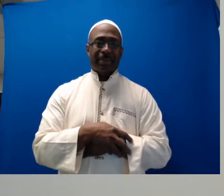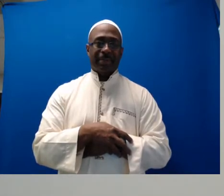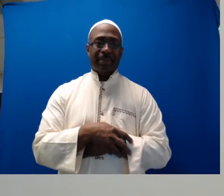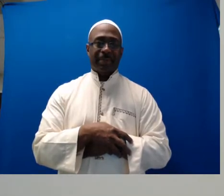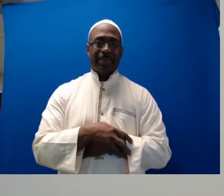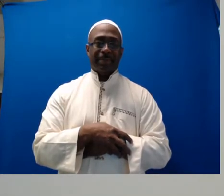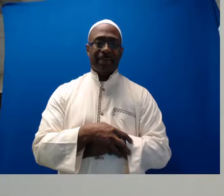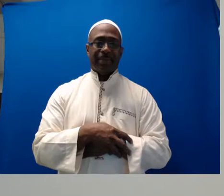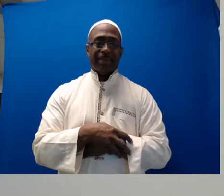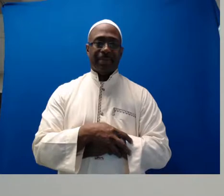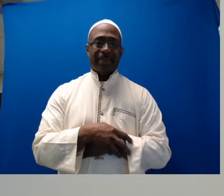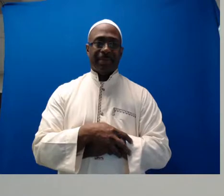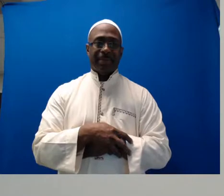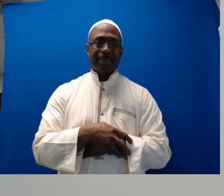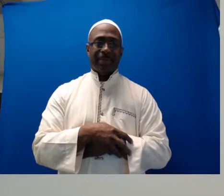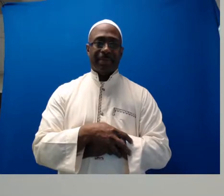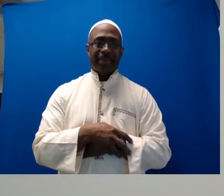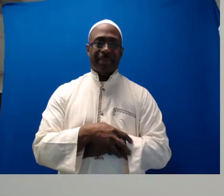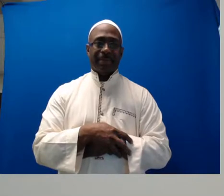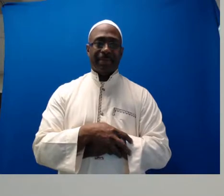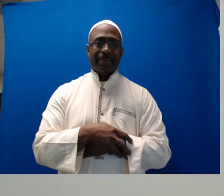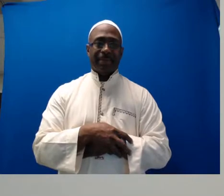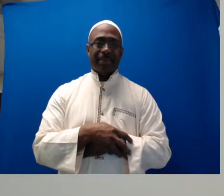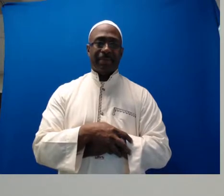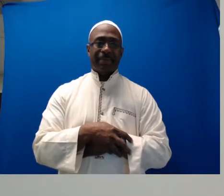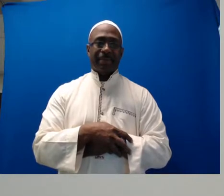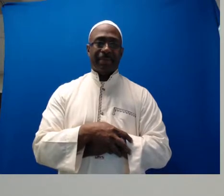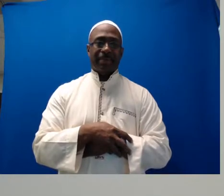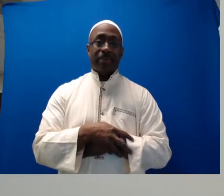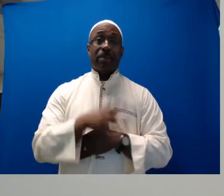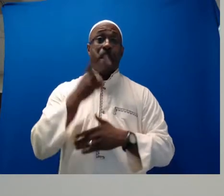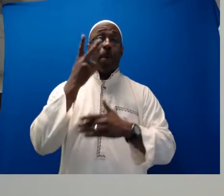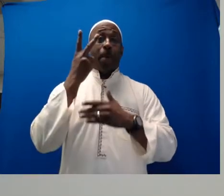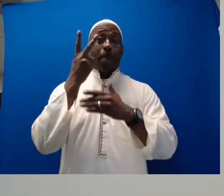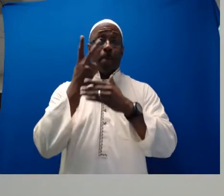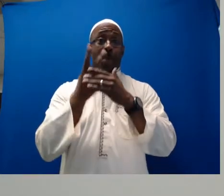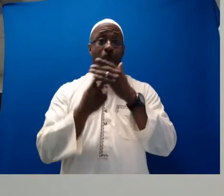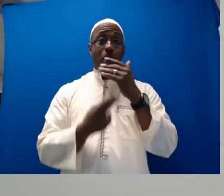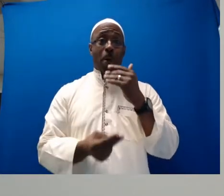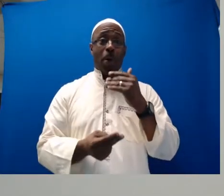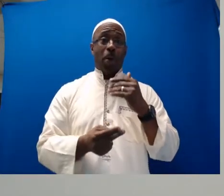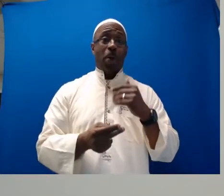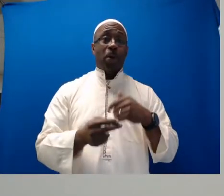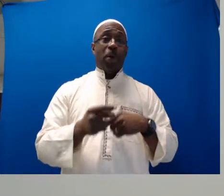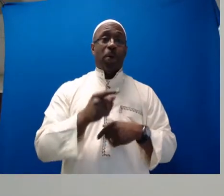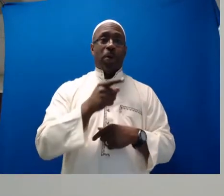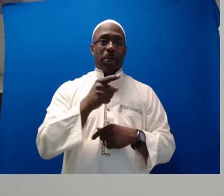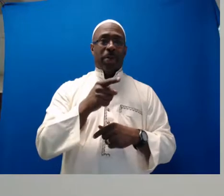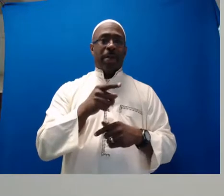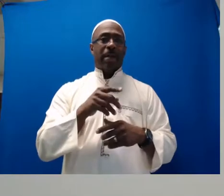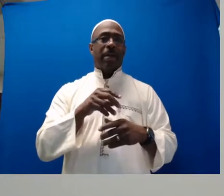حضرت الملائكة يستمعون الذكر. And both of these are in Al-Bukhari and Muslim.